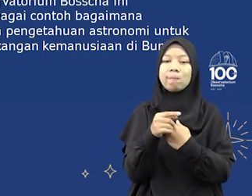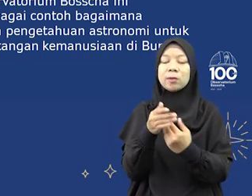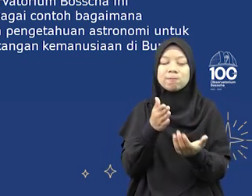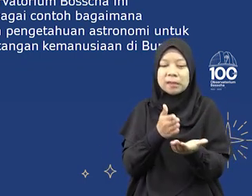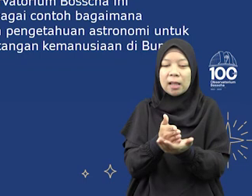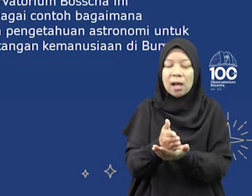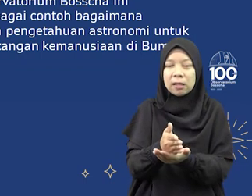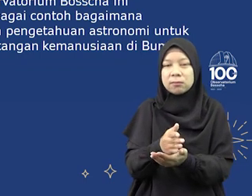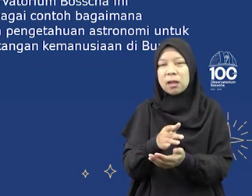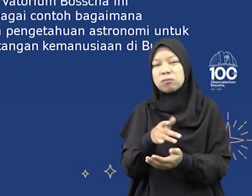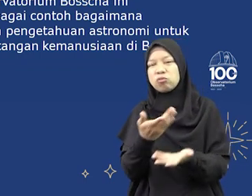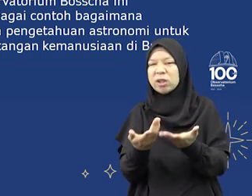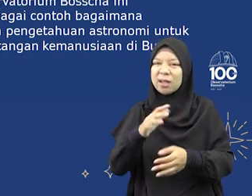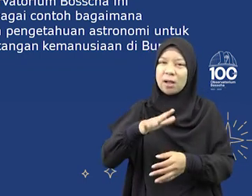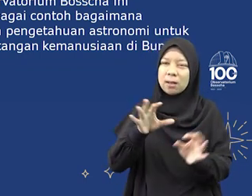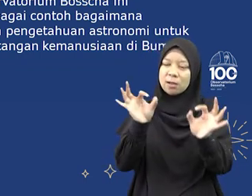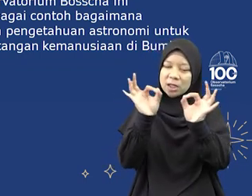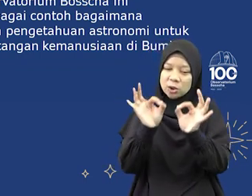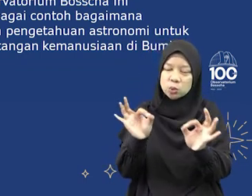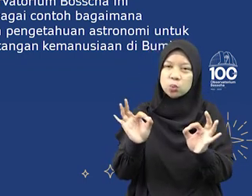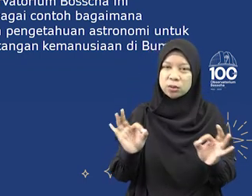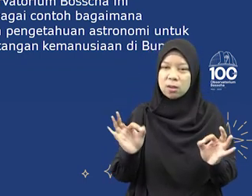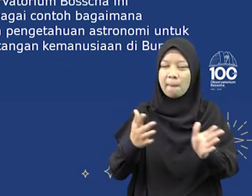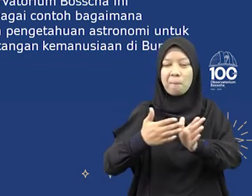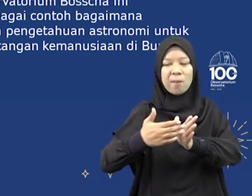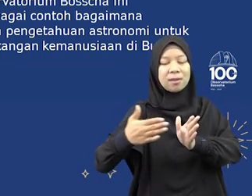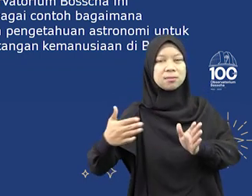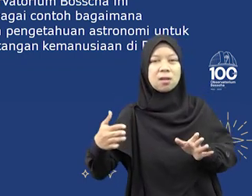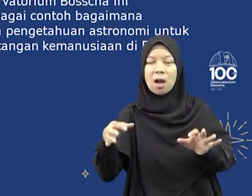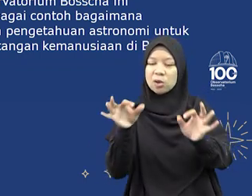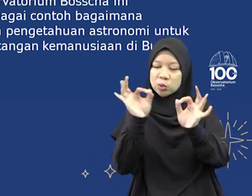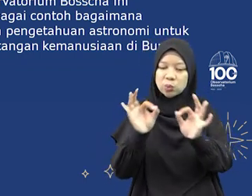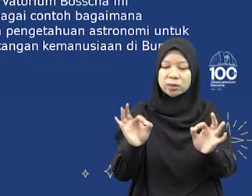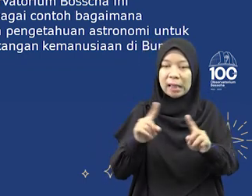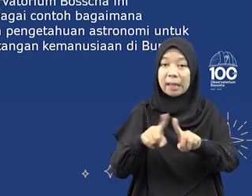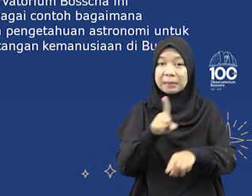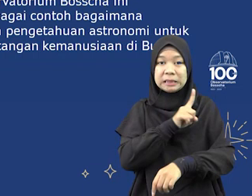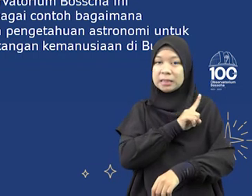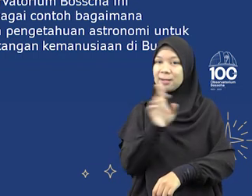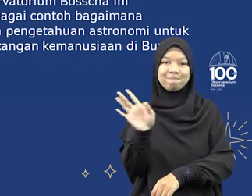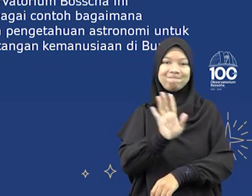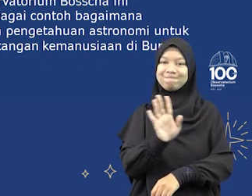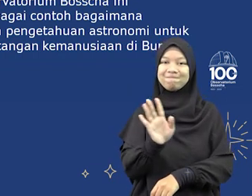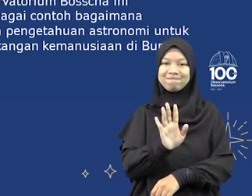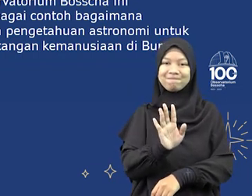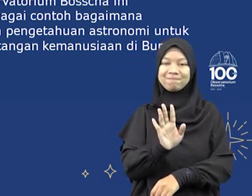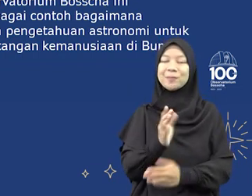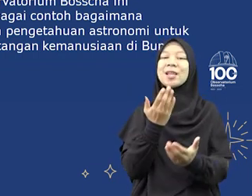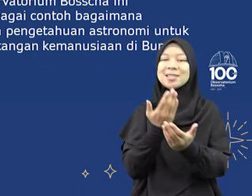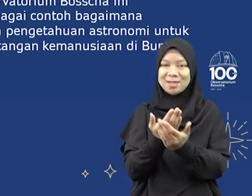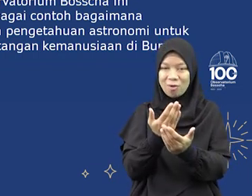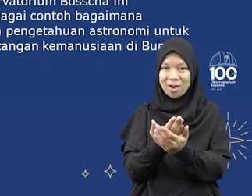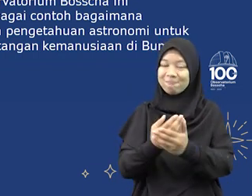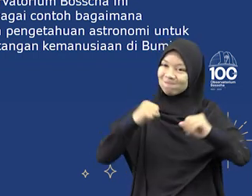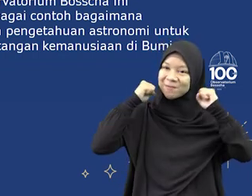terkadang terasa sunyi ya panjang dan terasa sunyi tapi tidak sendirian semoga terus